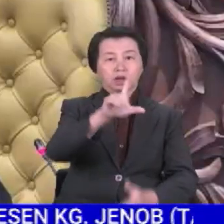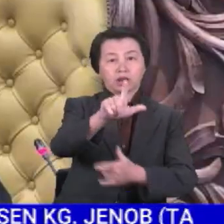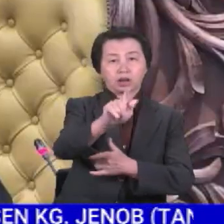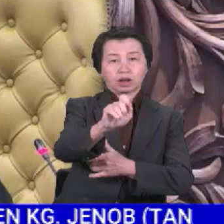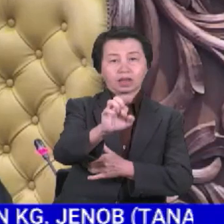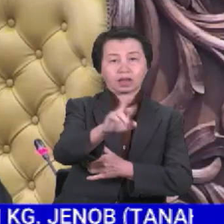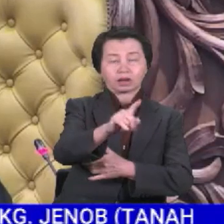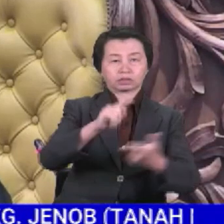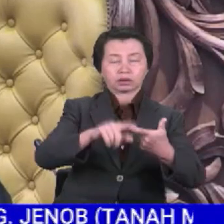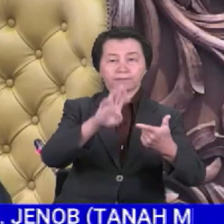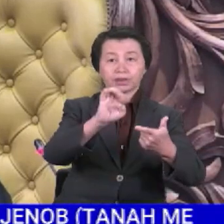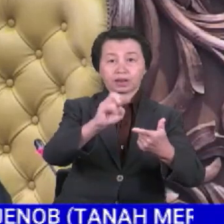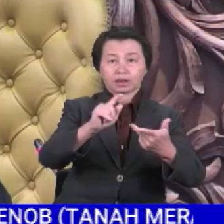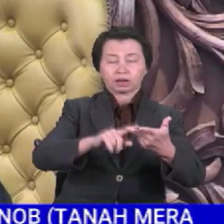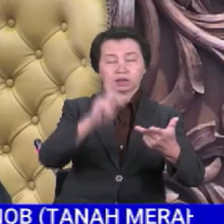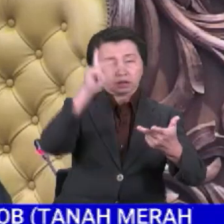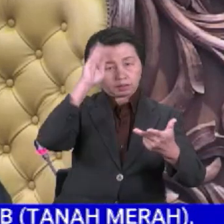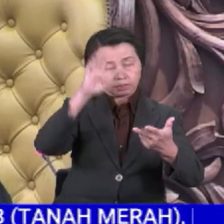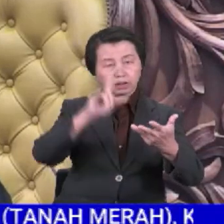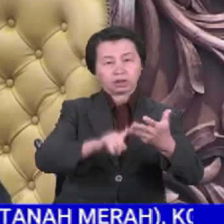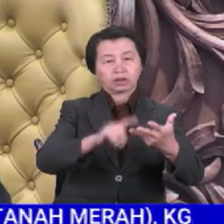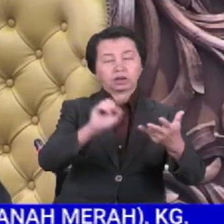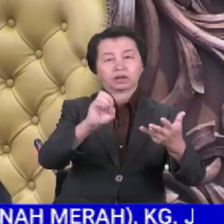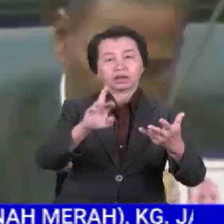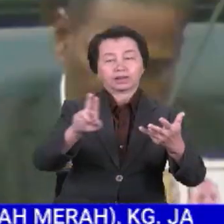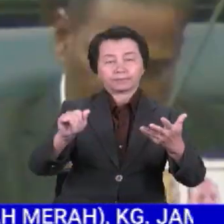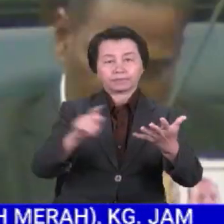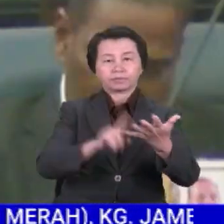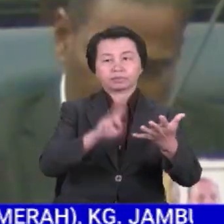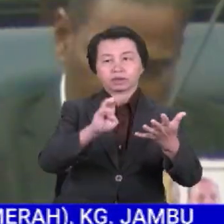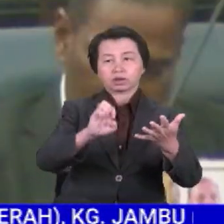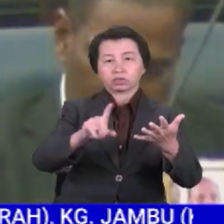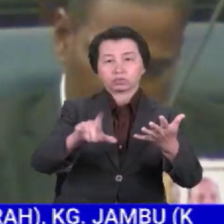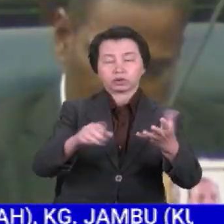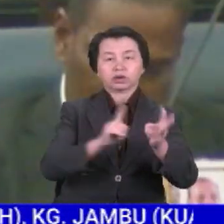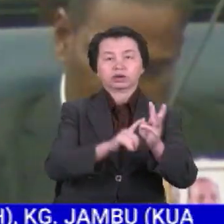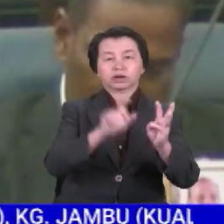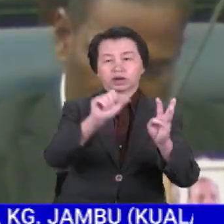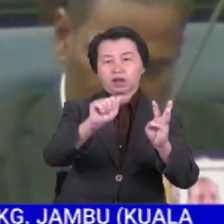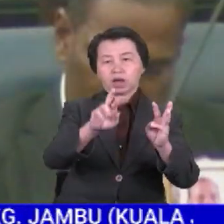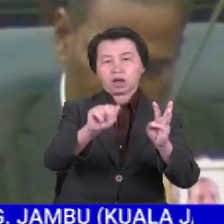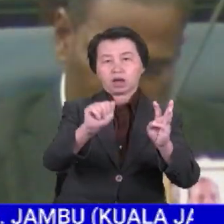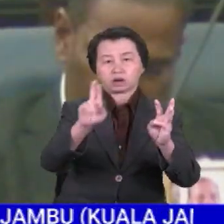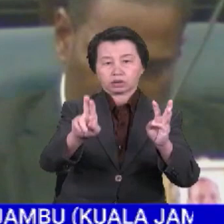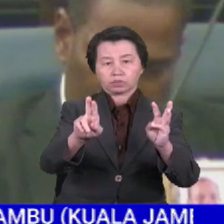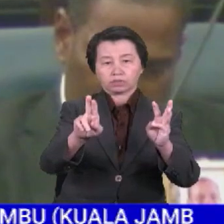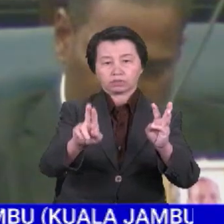larut bagan Kotabaru Sri aman beluran pandan dan arau